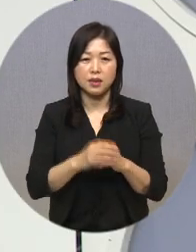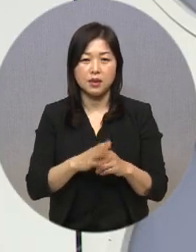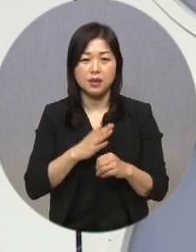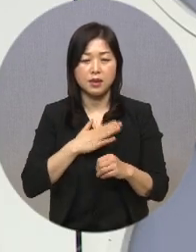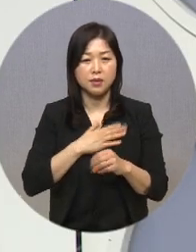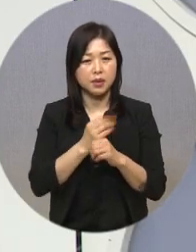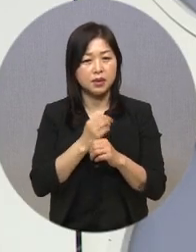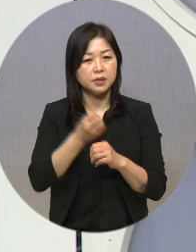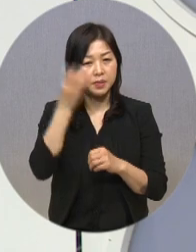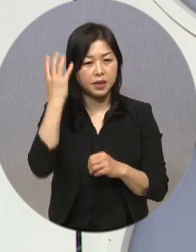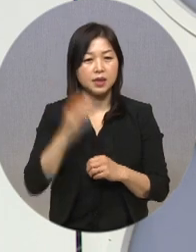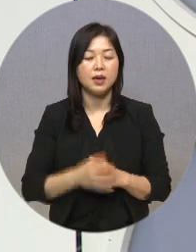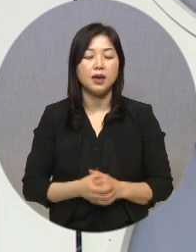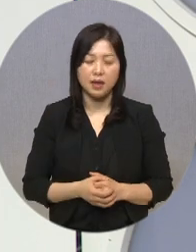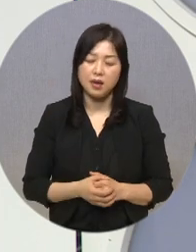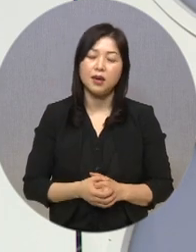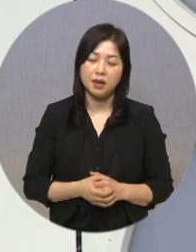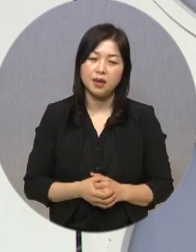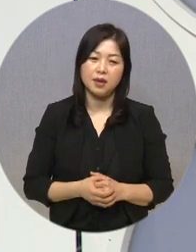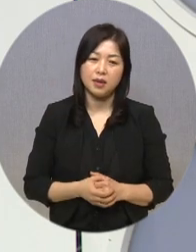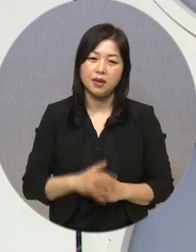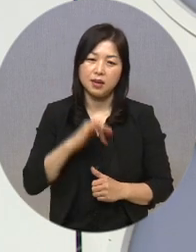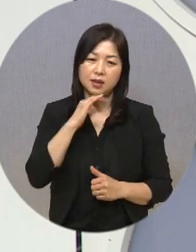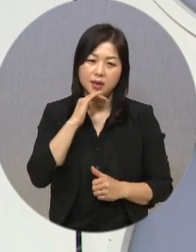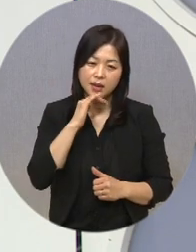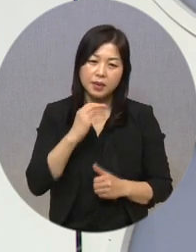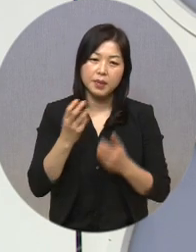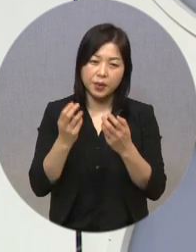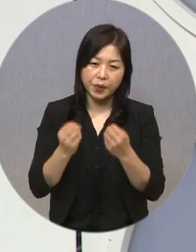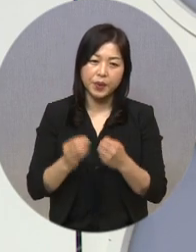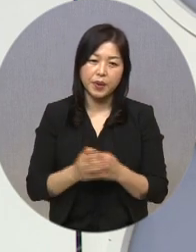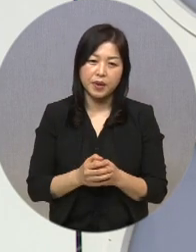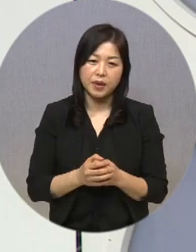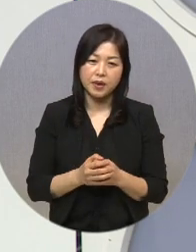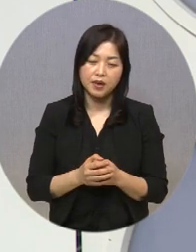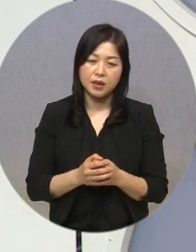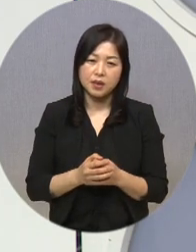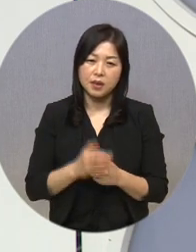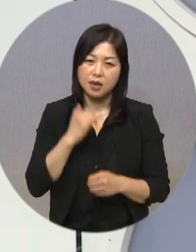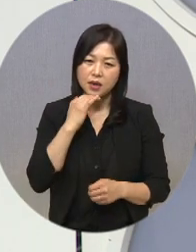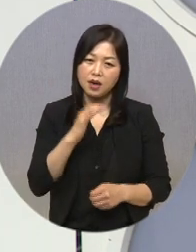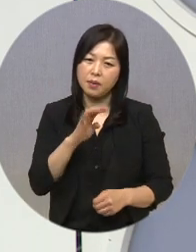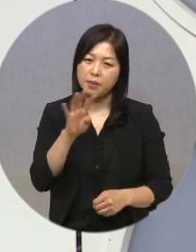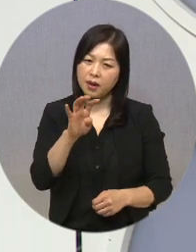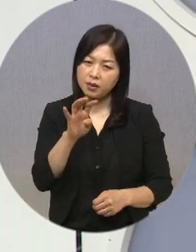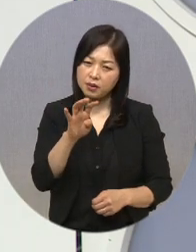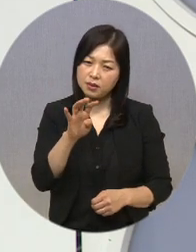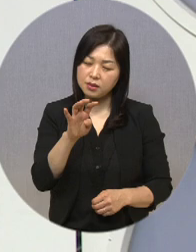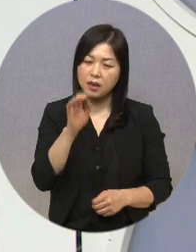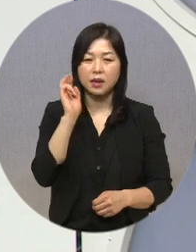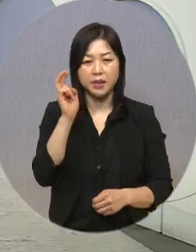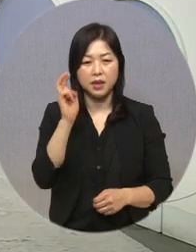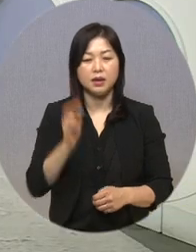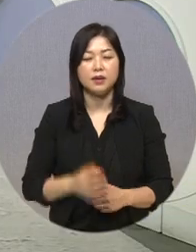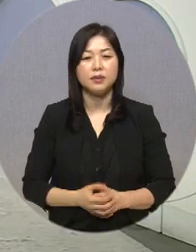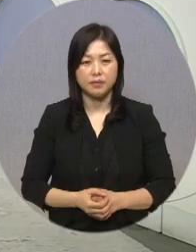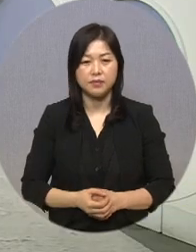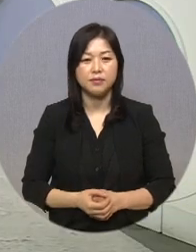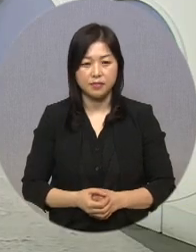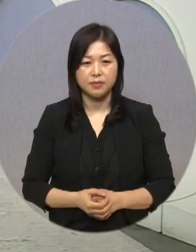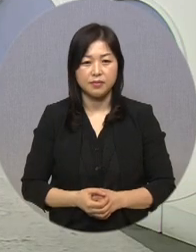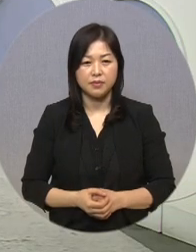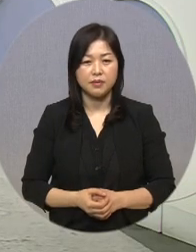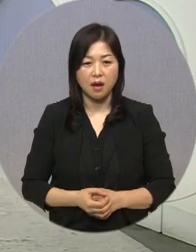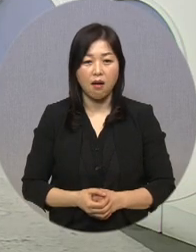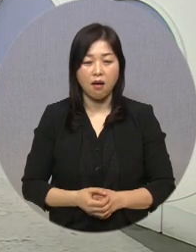아 그래요. 예, 예. 예, 이제 연세가 많이 드시고 그때 뭐 40살인가 그때니까. 아 그 정도